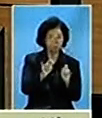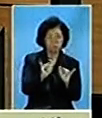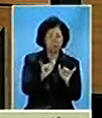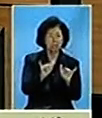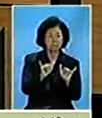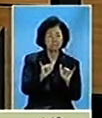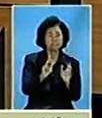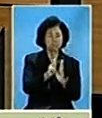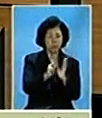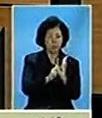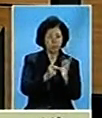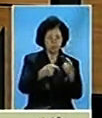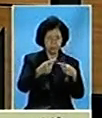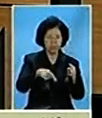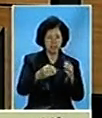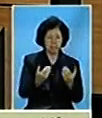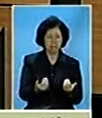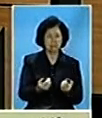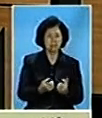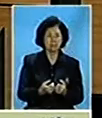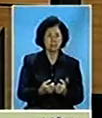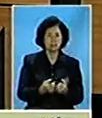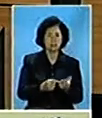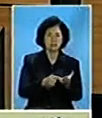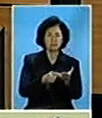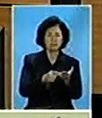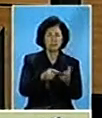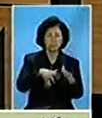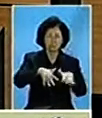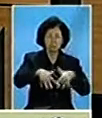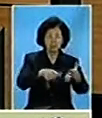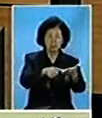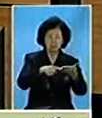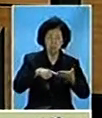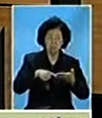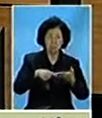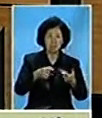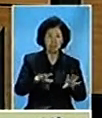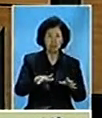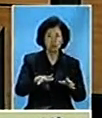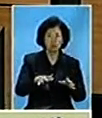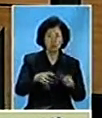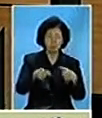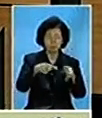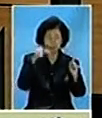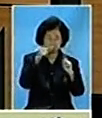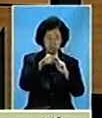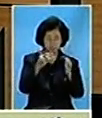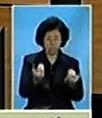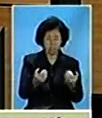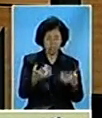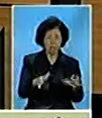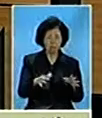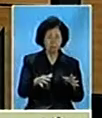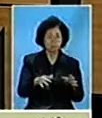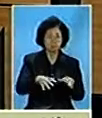ที่มาเนี่ยนะครับเสนอโดยภาคประชาชนแล้วมันมาแค่ถึงวันนี้เนี่ยภาคประชาชนมีความเห็นอย่